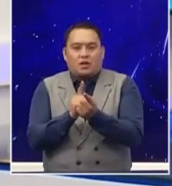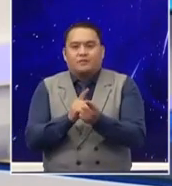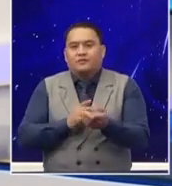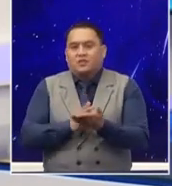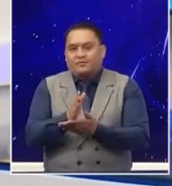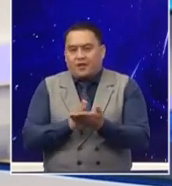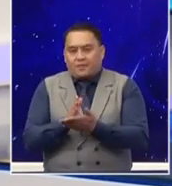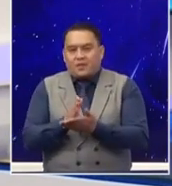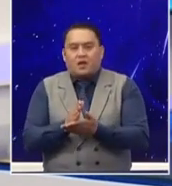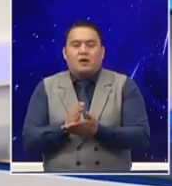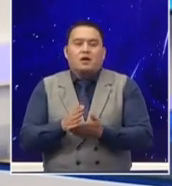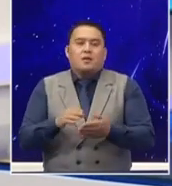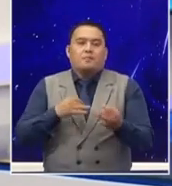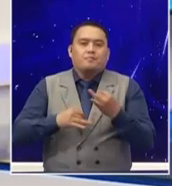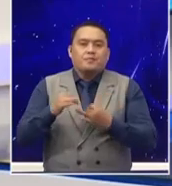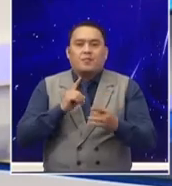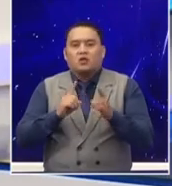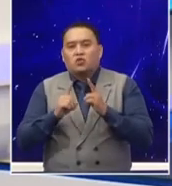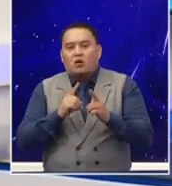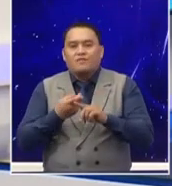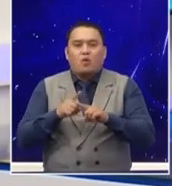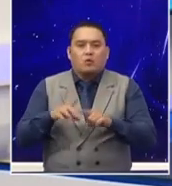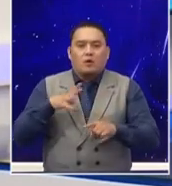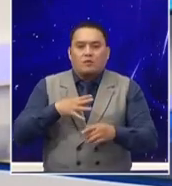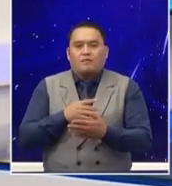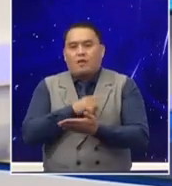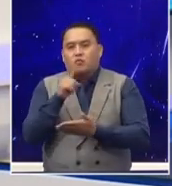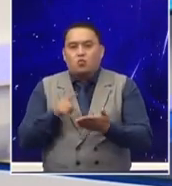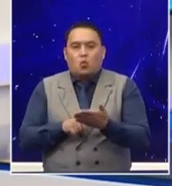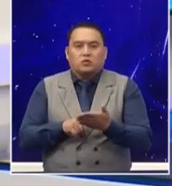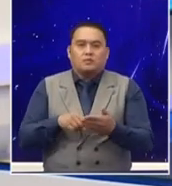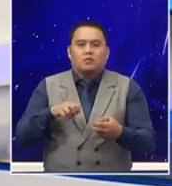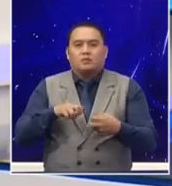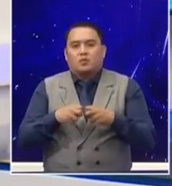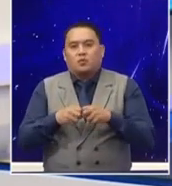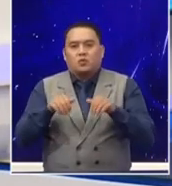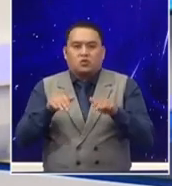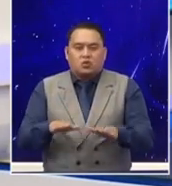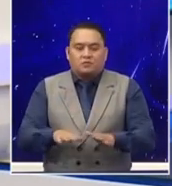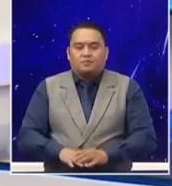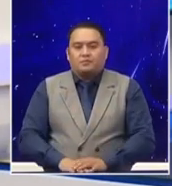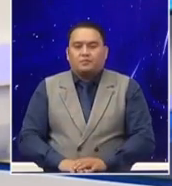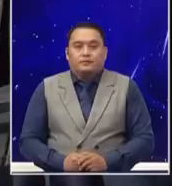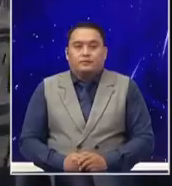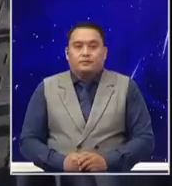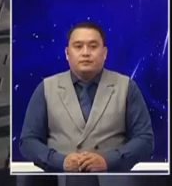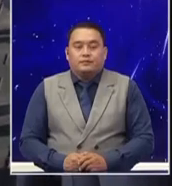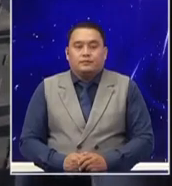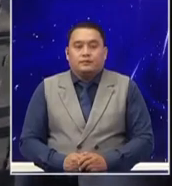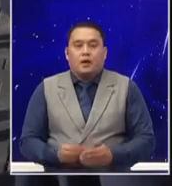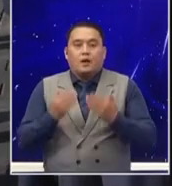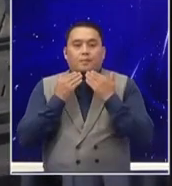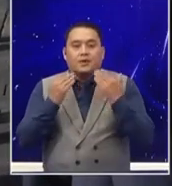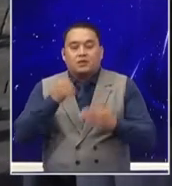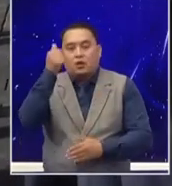сферы. Во время насыщенной беседы собравшиеся подняли ряд насущных вопросов. Подробнее о них расскажет Ануар Магельдинов. В последние годы